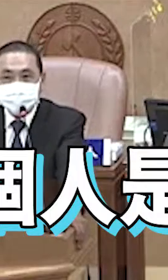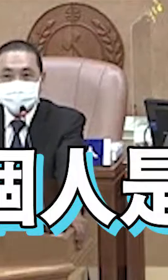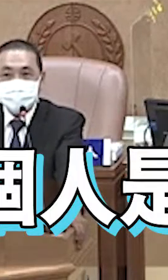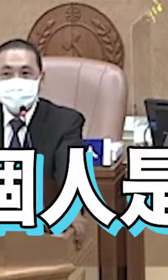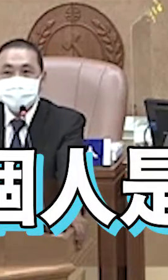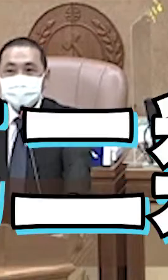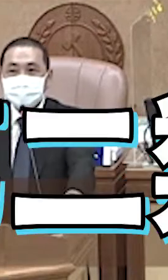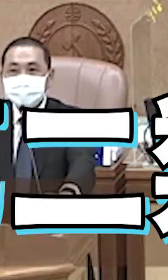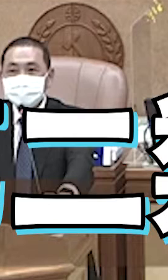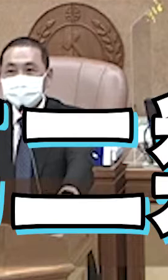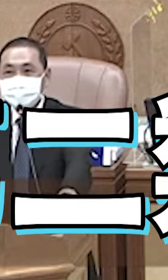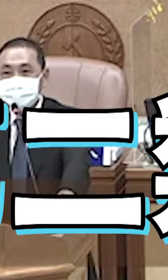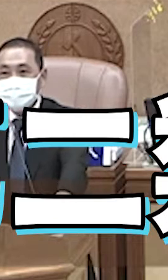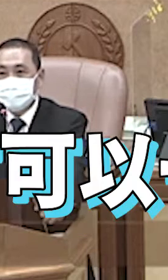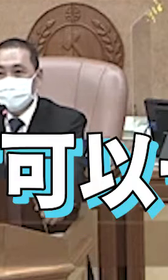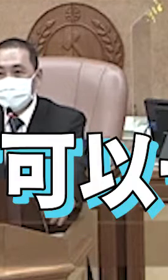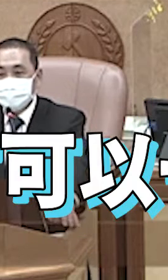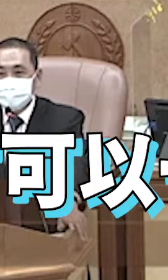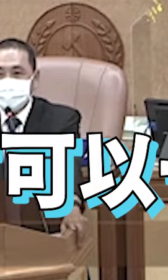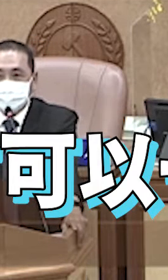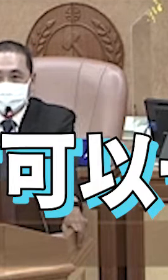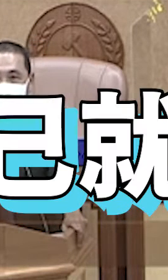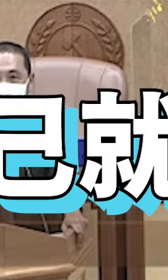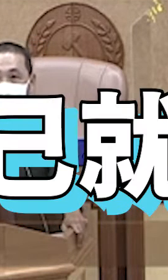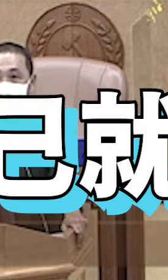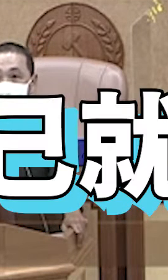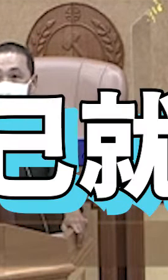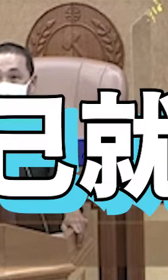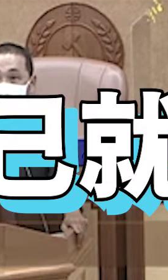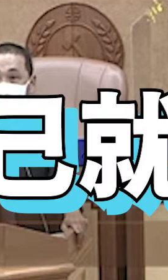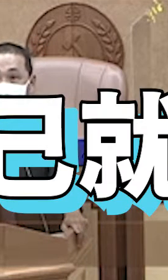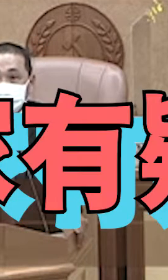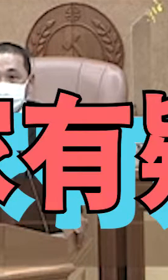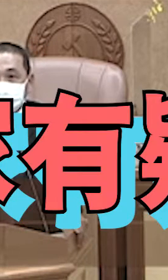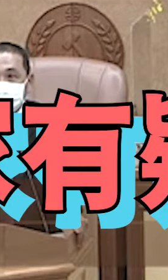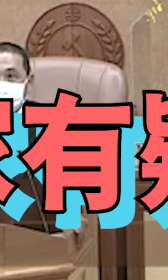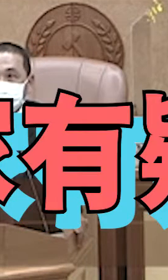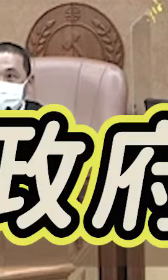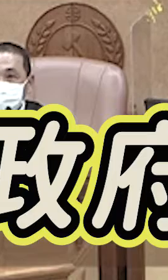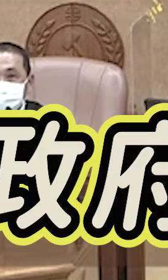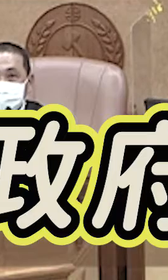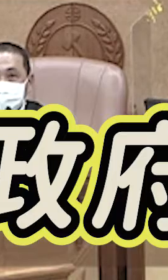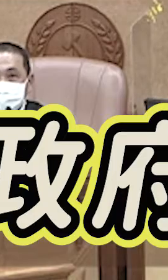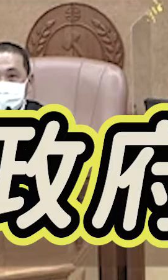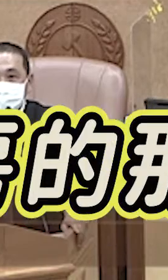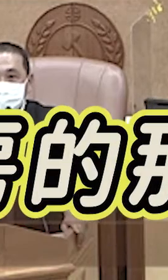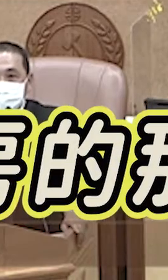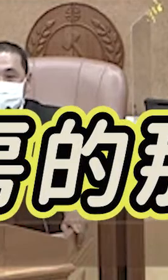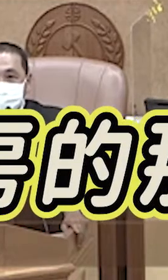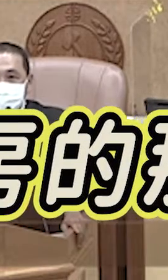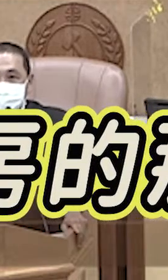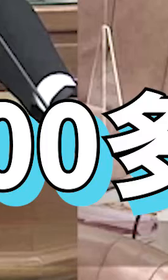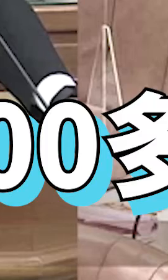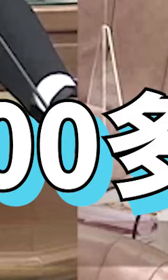市长，我个人是蛮支持公布第二类的啦，中央地方可以一起公布。陈时中自己就讲了啦，现在大家有疑虑的是中央的政府官员做